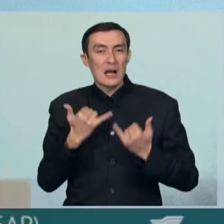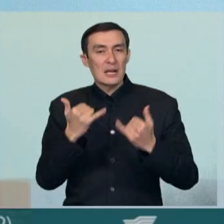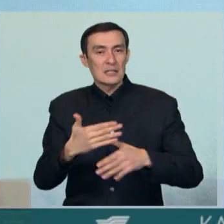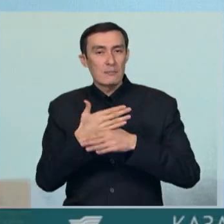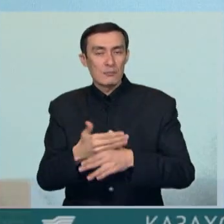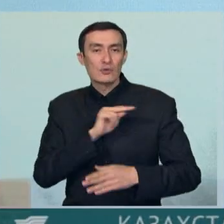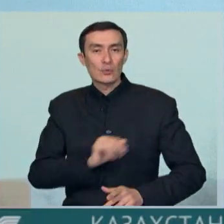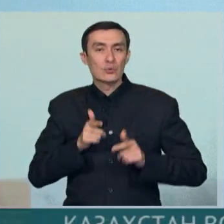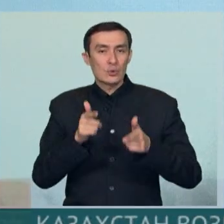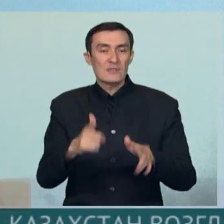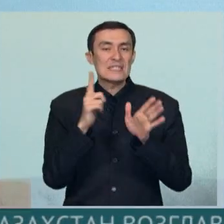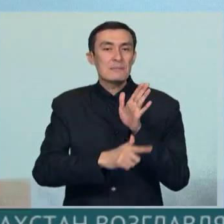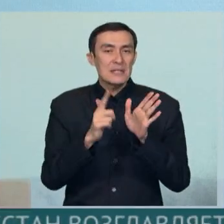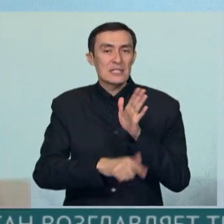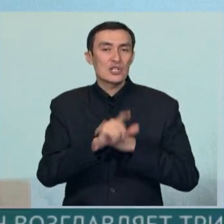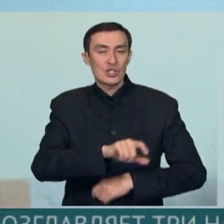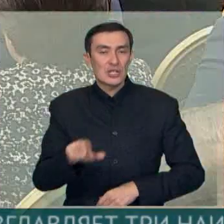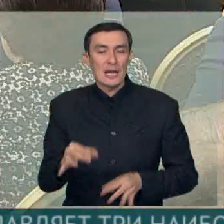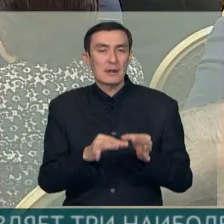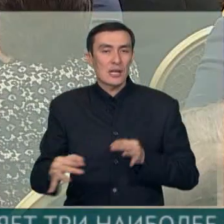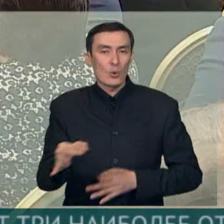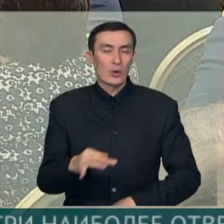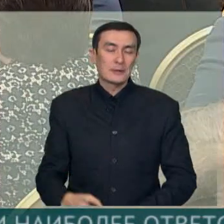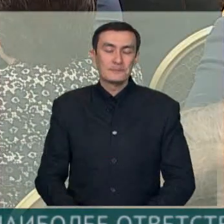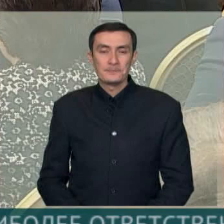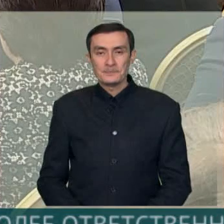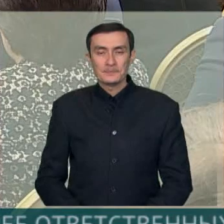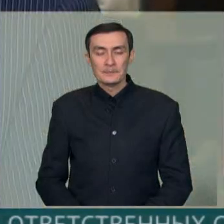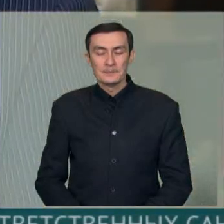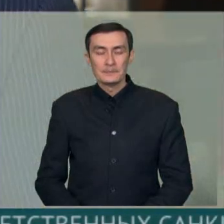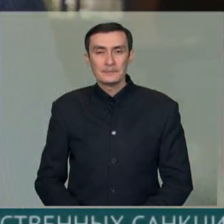оказана помощь в трудоустройстве 70 жителям региона.